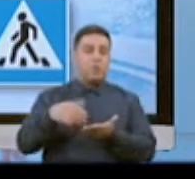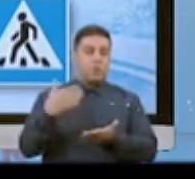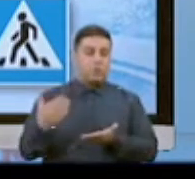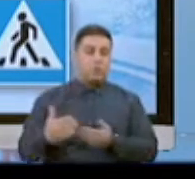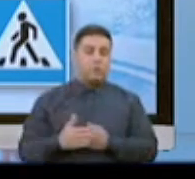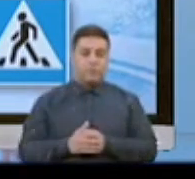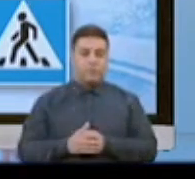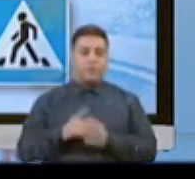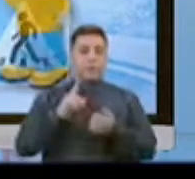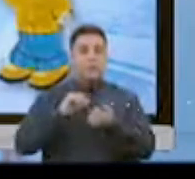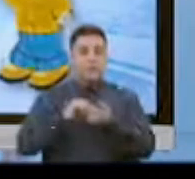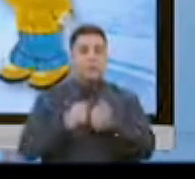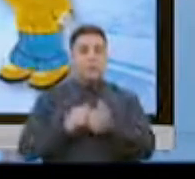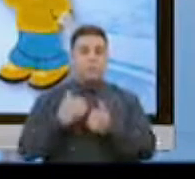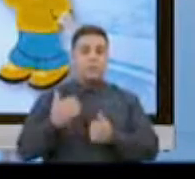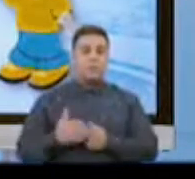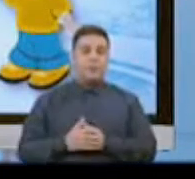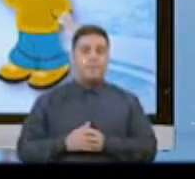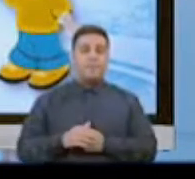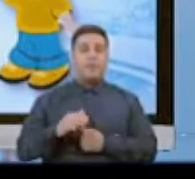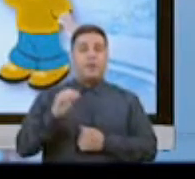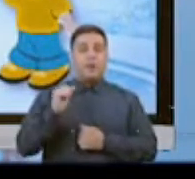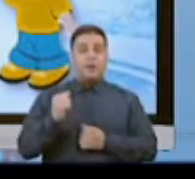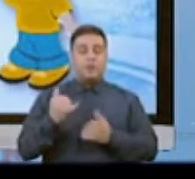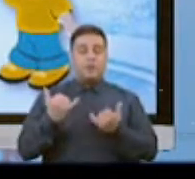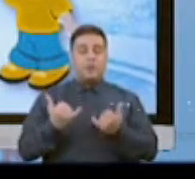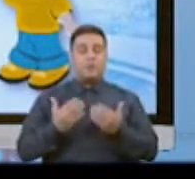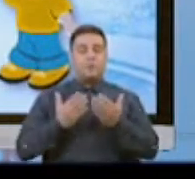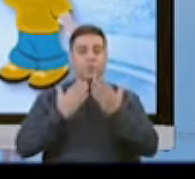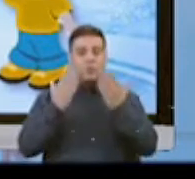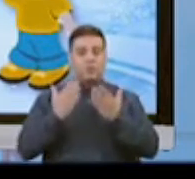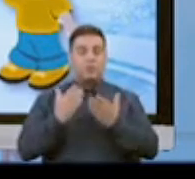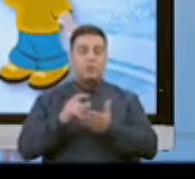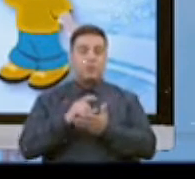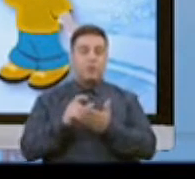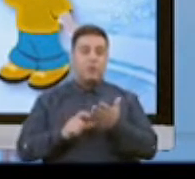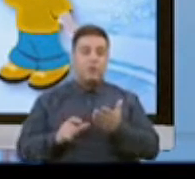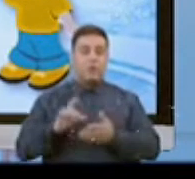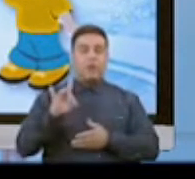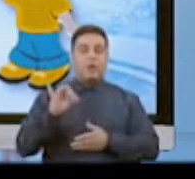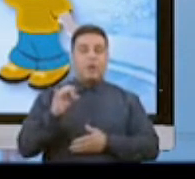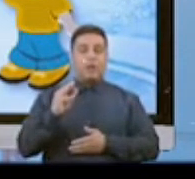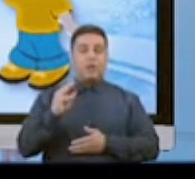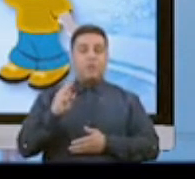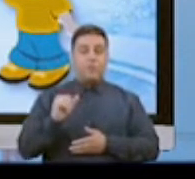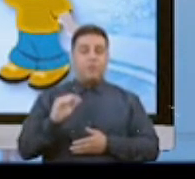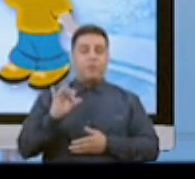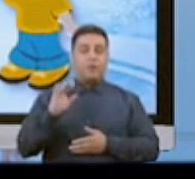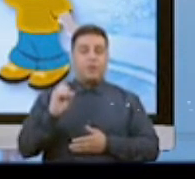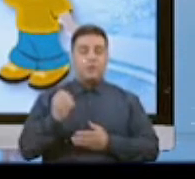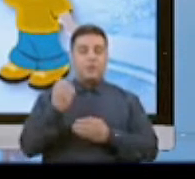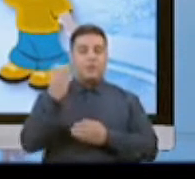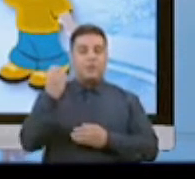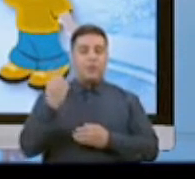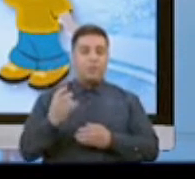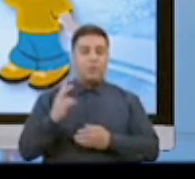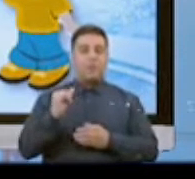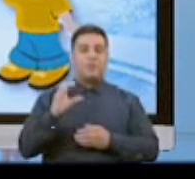Запомните. Ну а теперь давайте прочитаем стихотворение Раима Фархади «Светофор» на